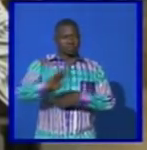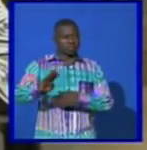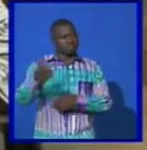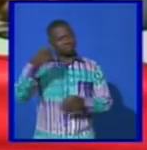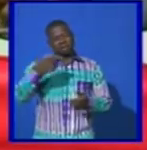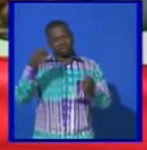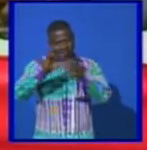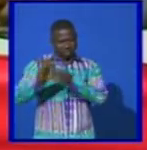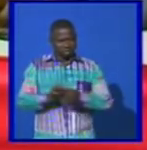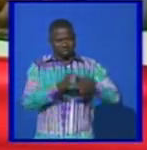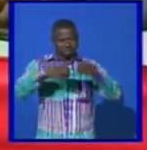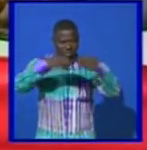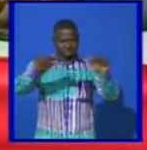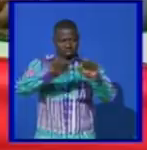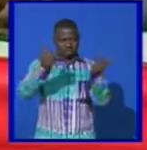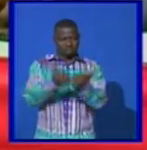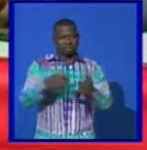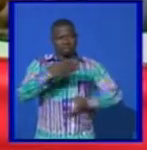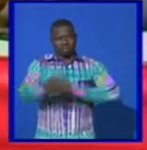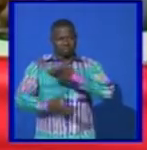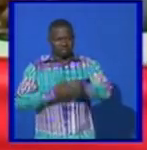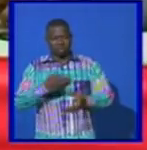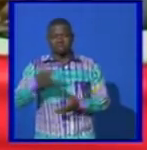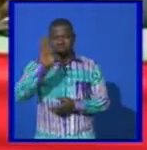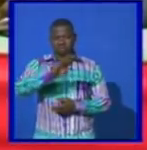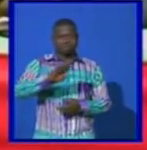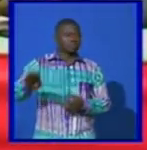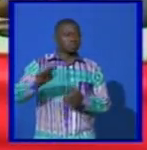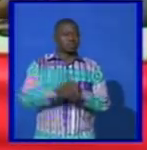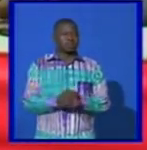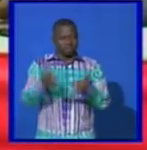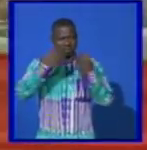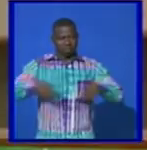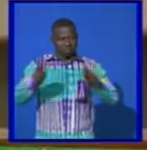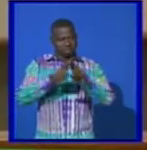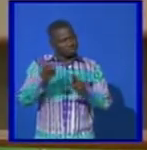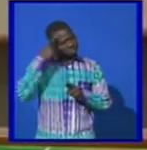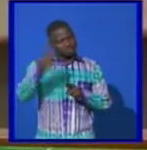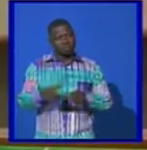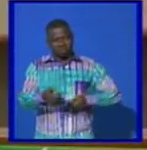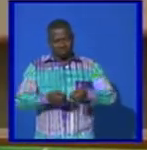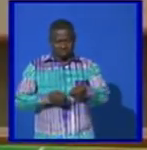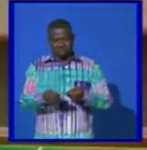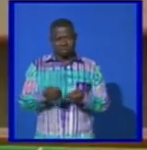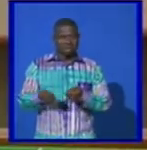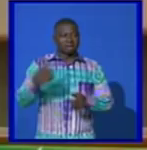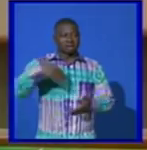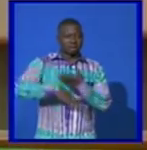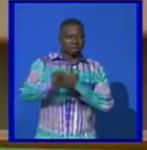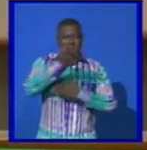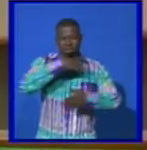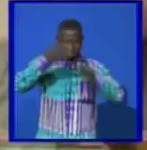des commerçants de Bobo Dioulasso. Une rencontre pour échanger autour des dispositifs